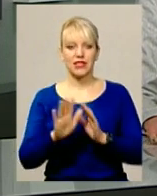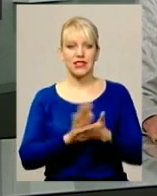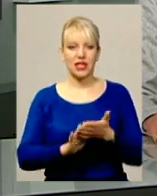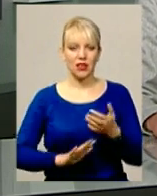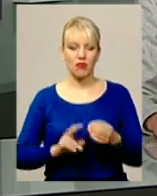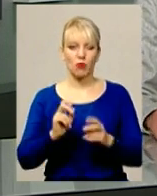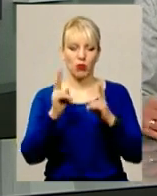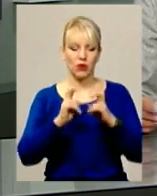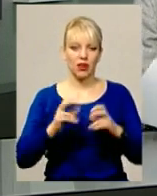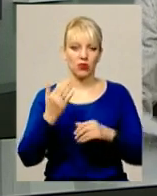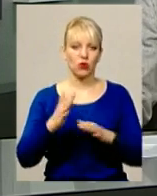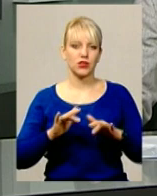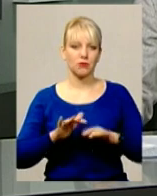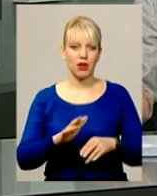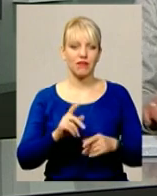новими обставинами.